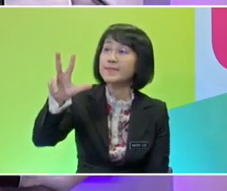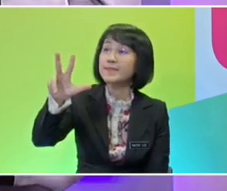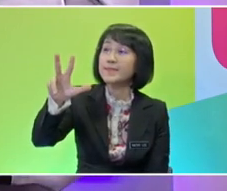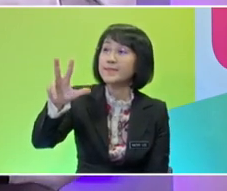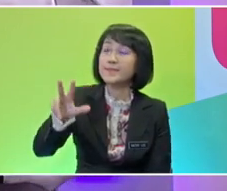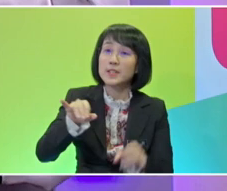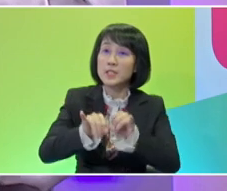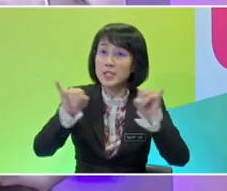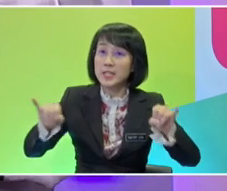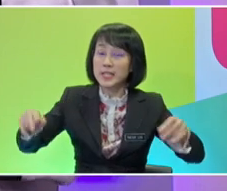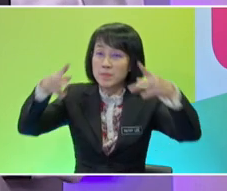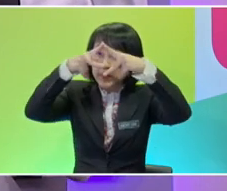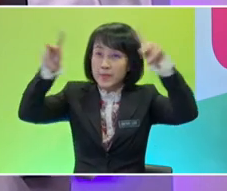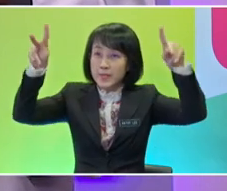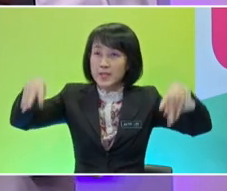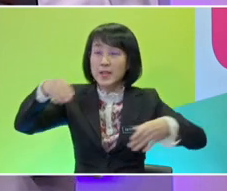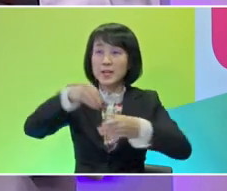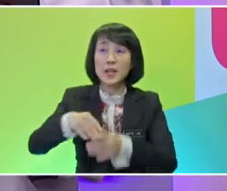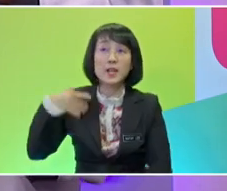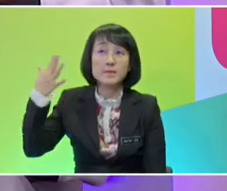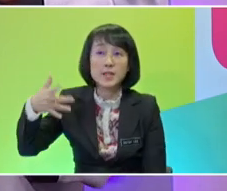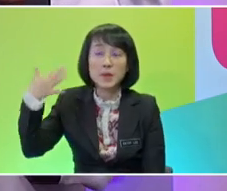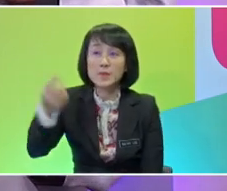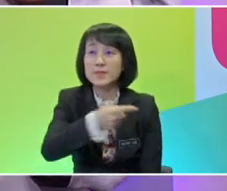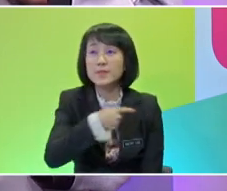jenis pemeriksaan dalam Taman Nasional